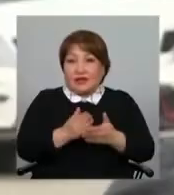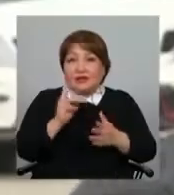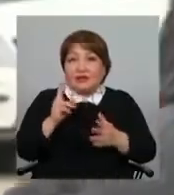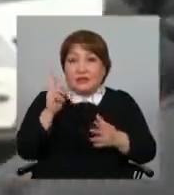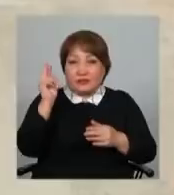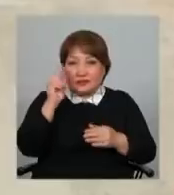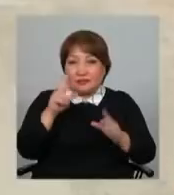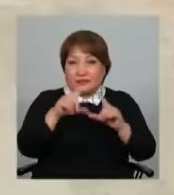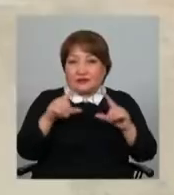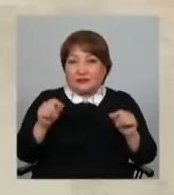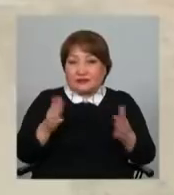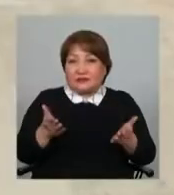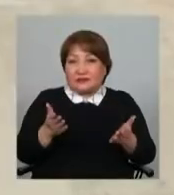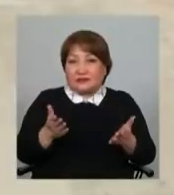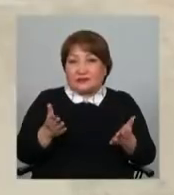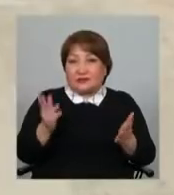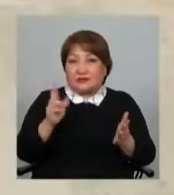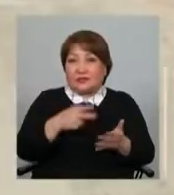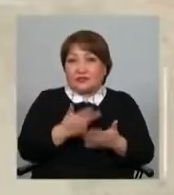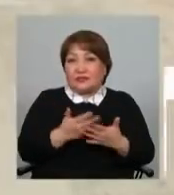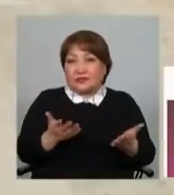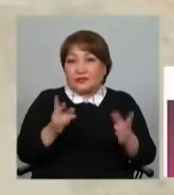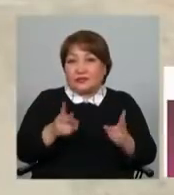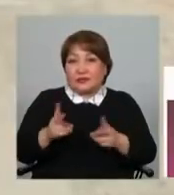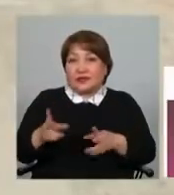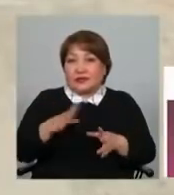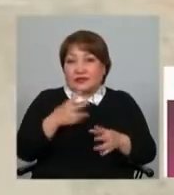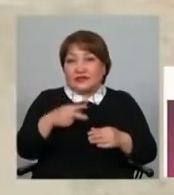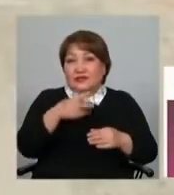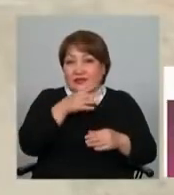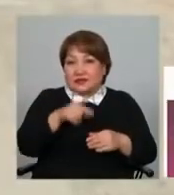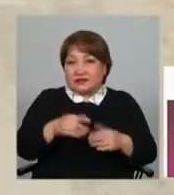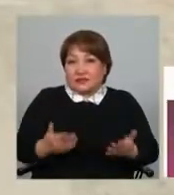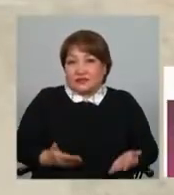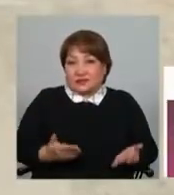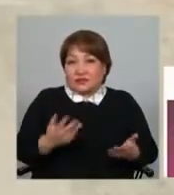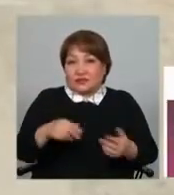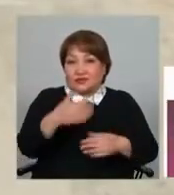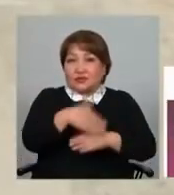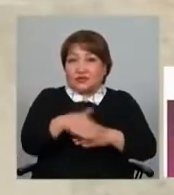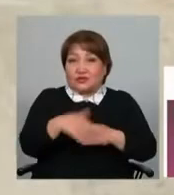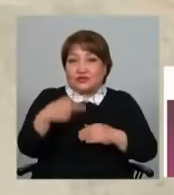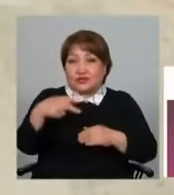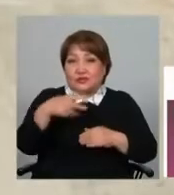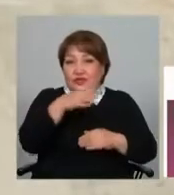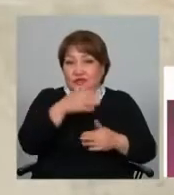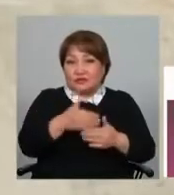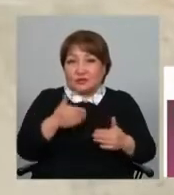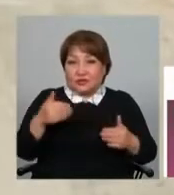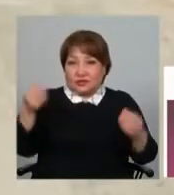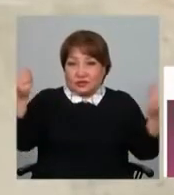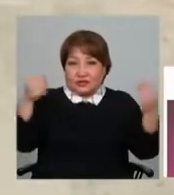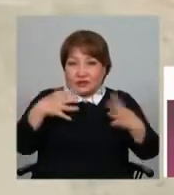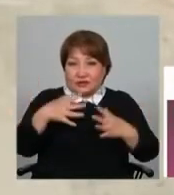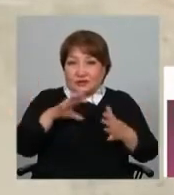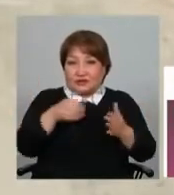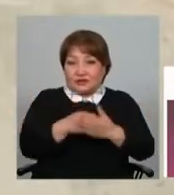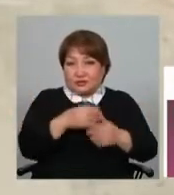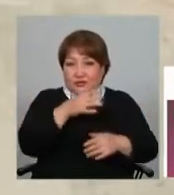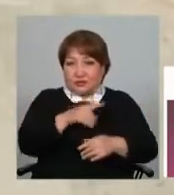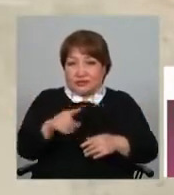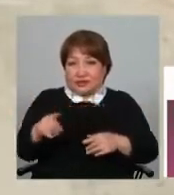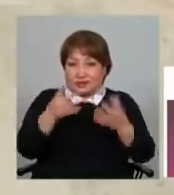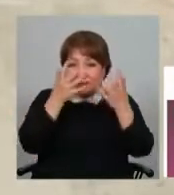деп қорқамыз. Вот 20 лет назад мы живем. Бұл көшелерде жарық 20 жыл бұрын жанған. Содан бері тас қараңғы.